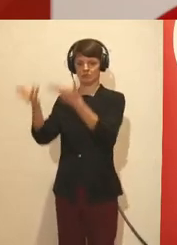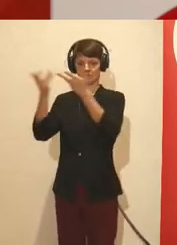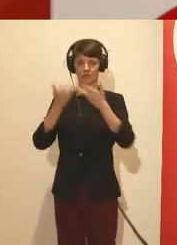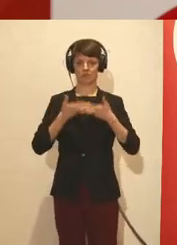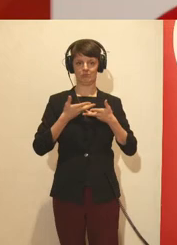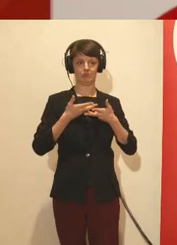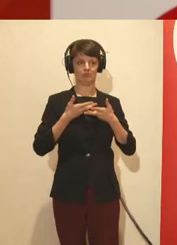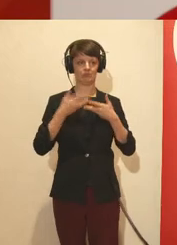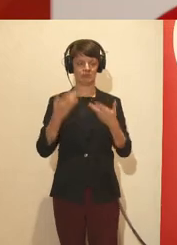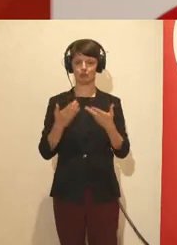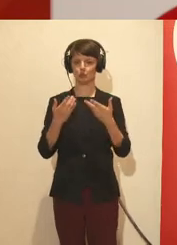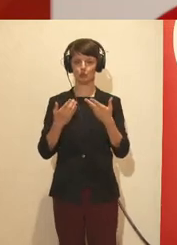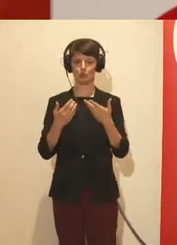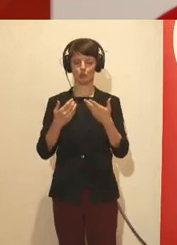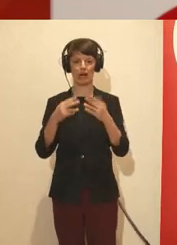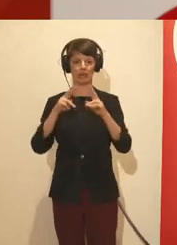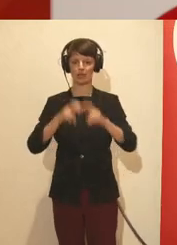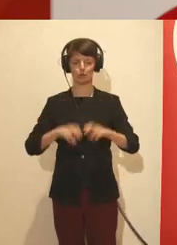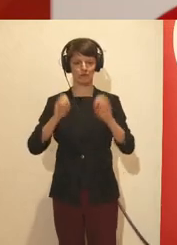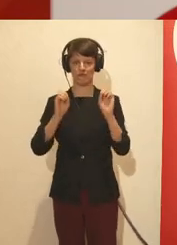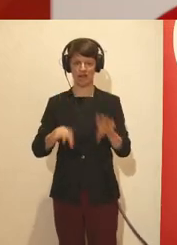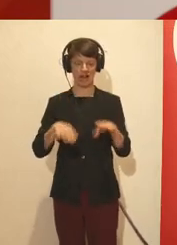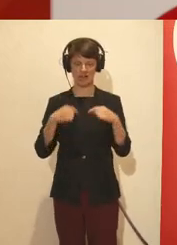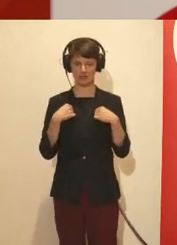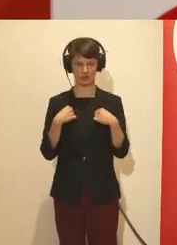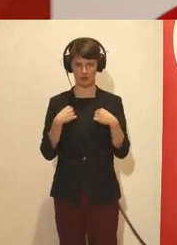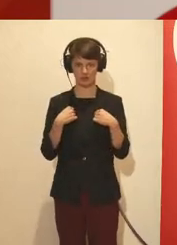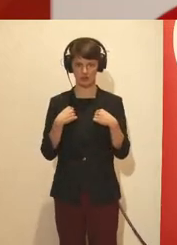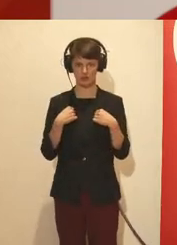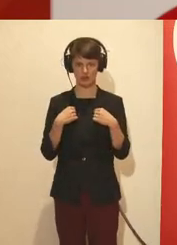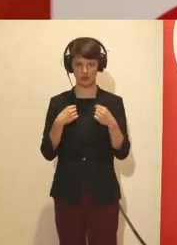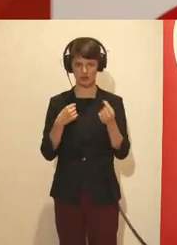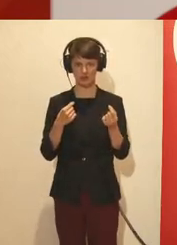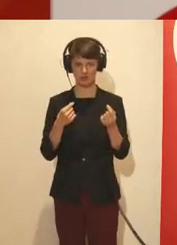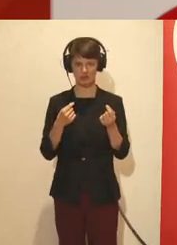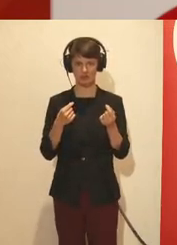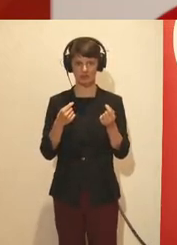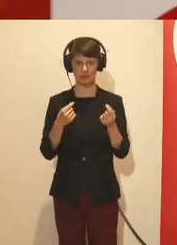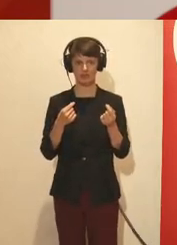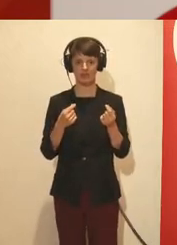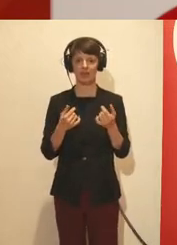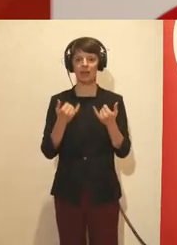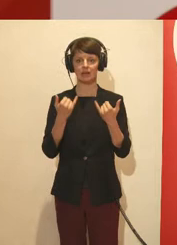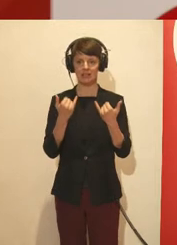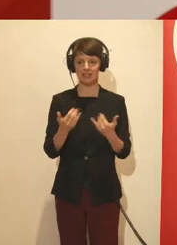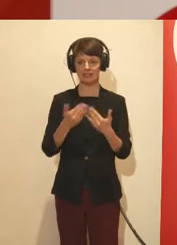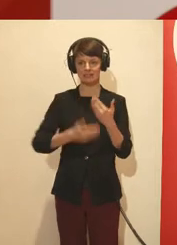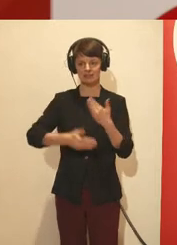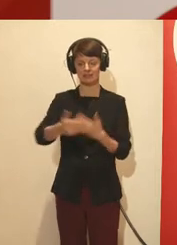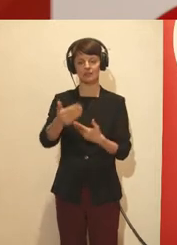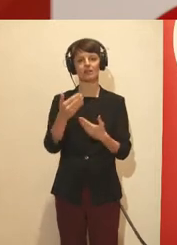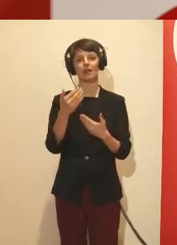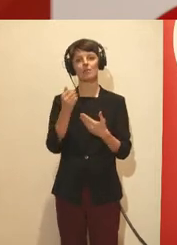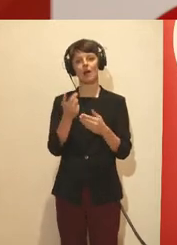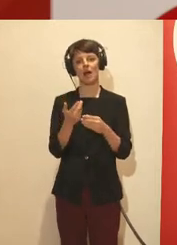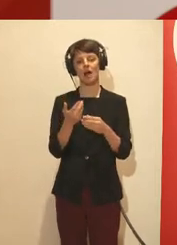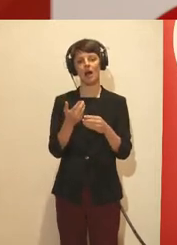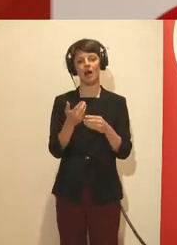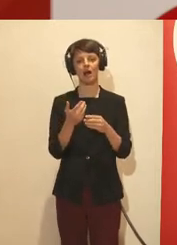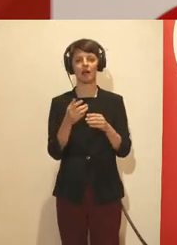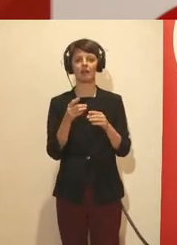ist natürlich eine völlig falsche anderen aber es ist etwas was dazu geführt hat dass es da und dort noch einige ressentiments